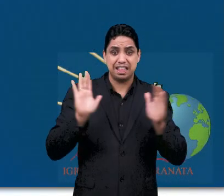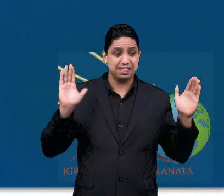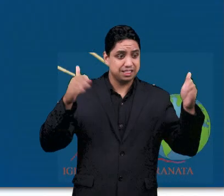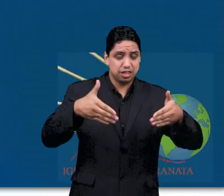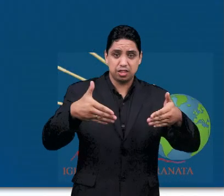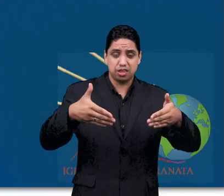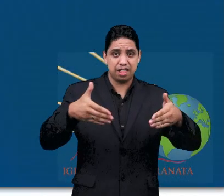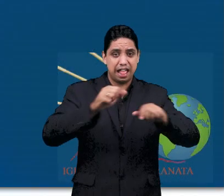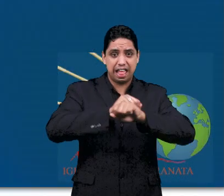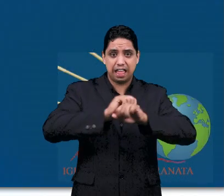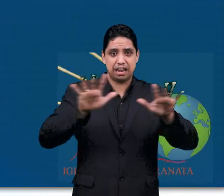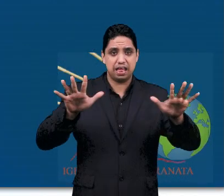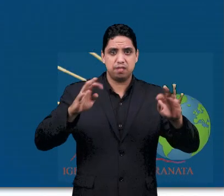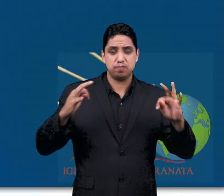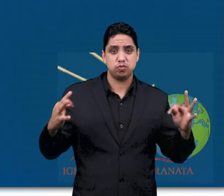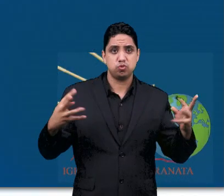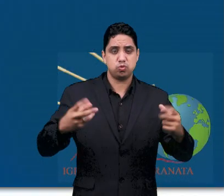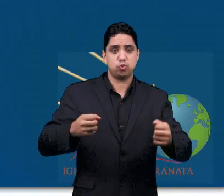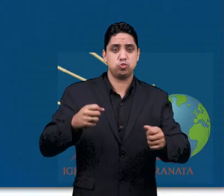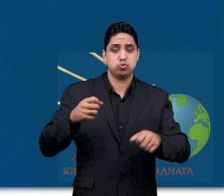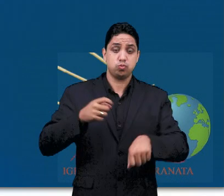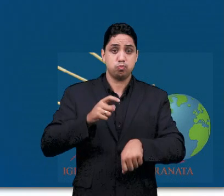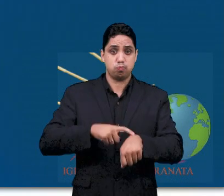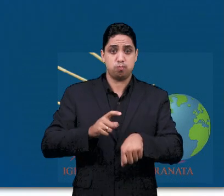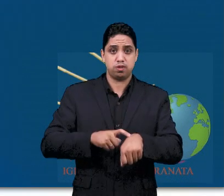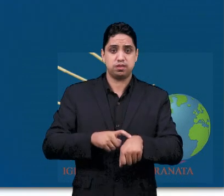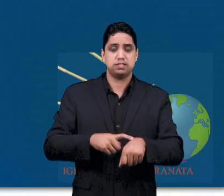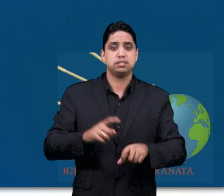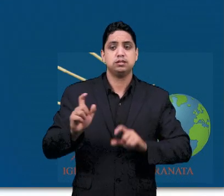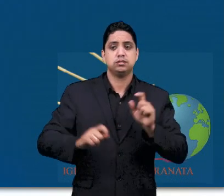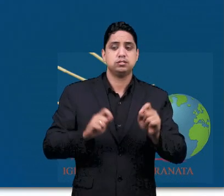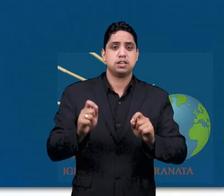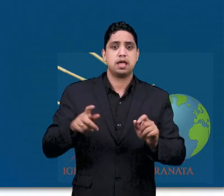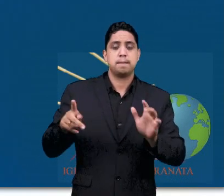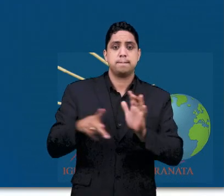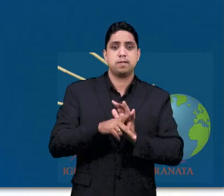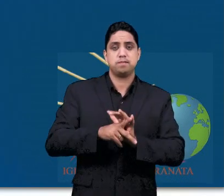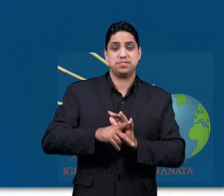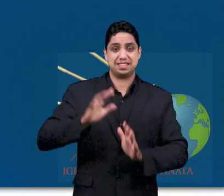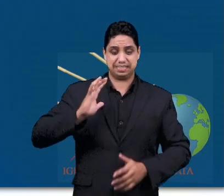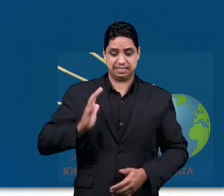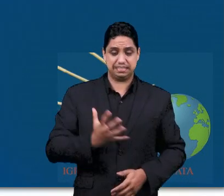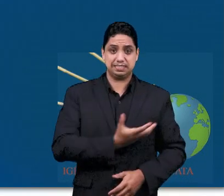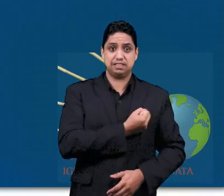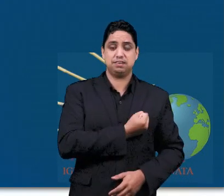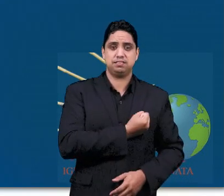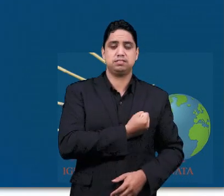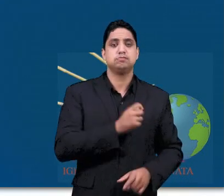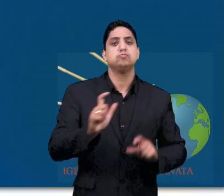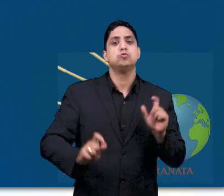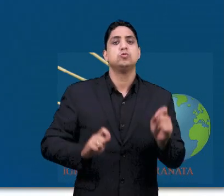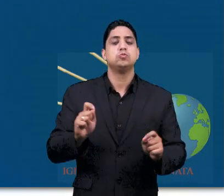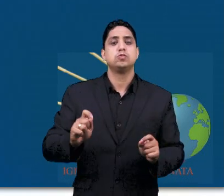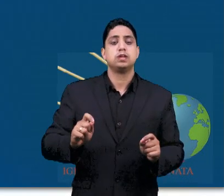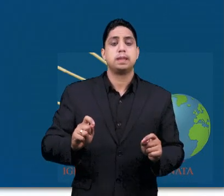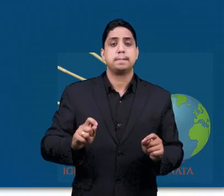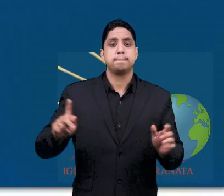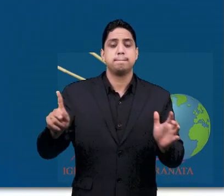donc il y a quelque chose qui était très clair dans tous les moments, ce qu'était le salut, qui